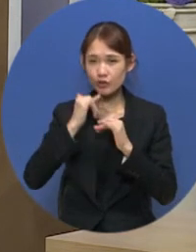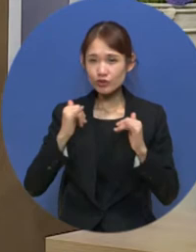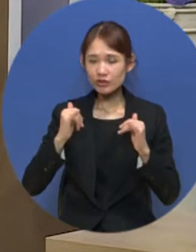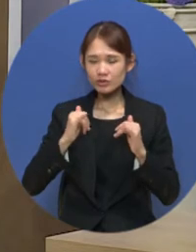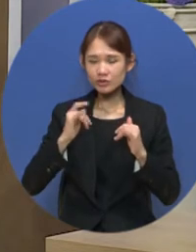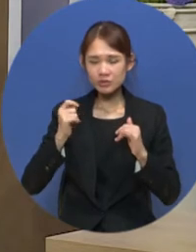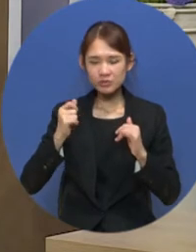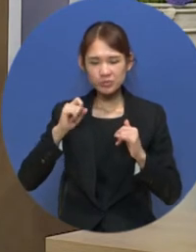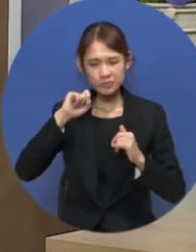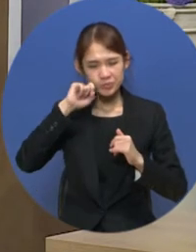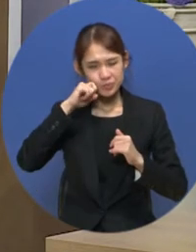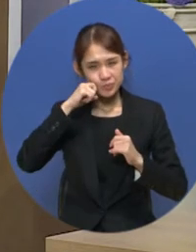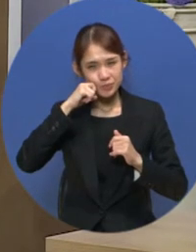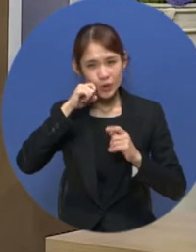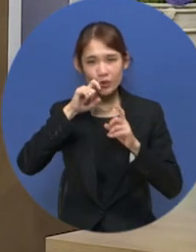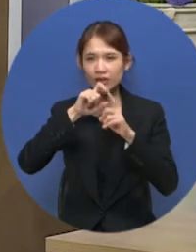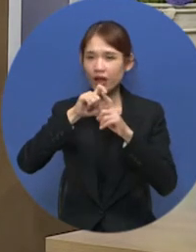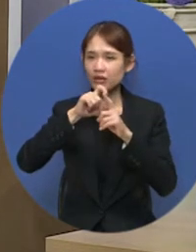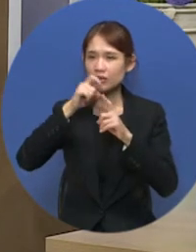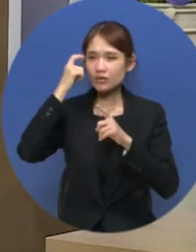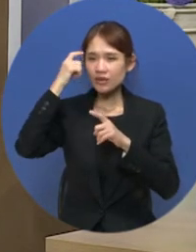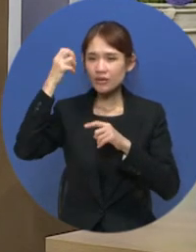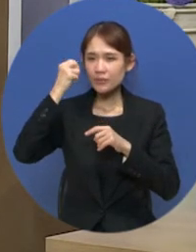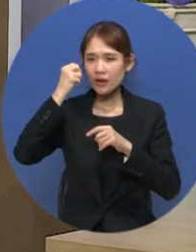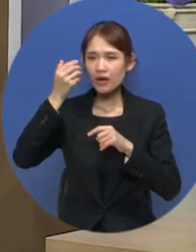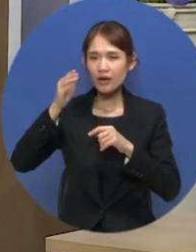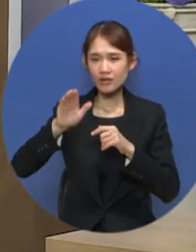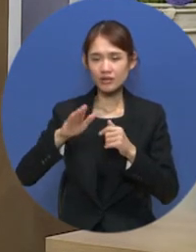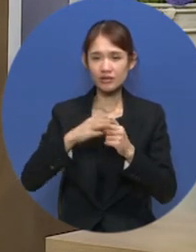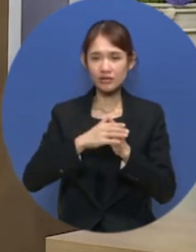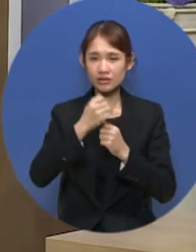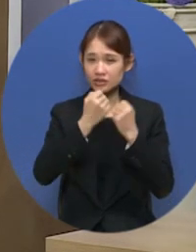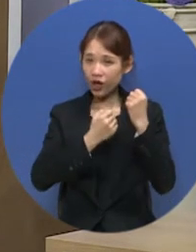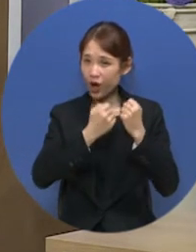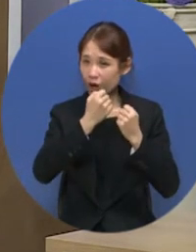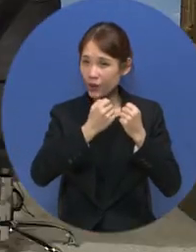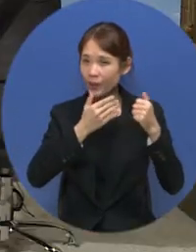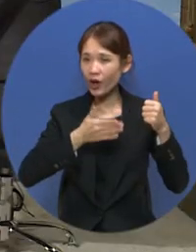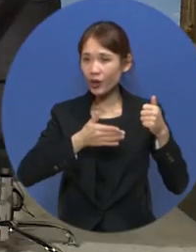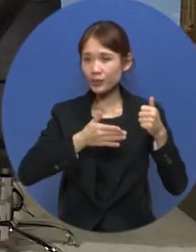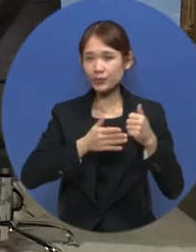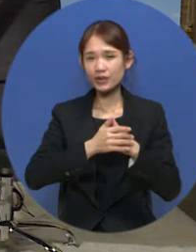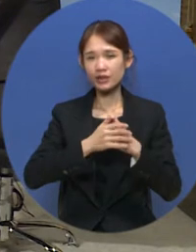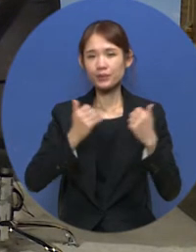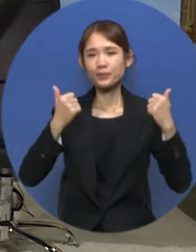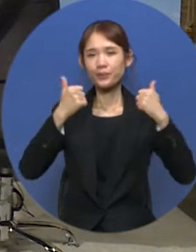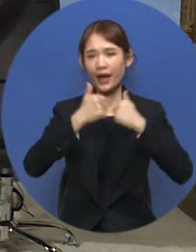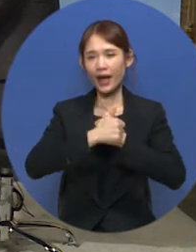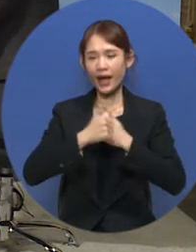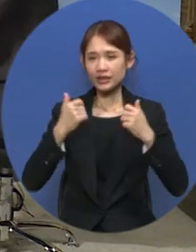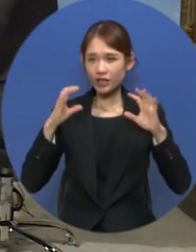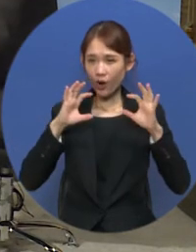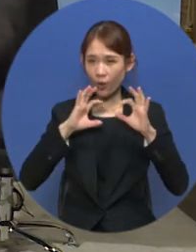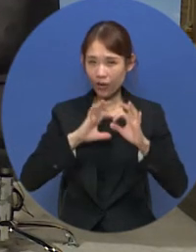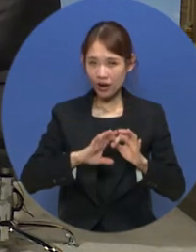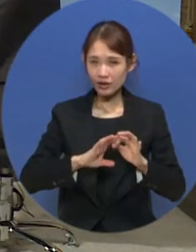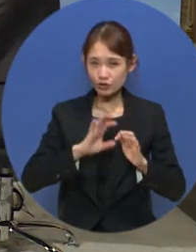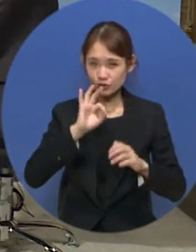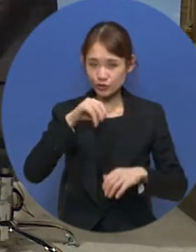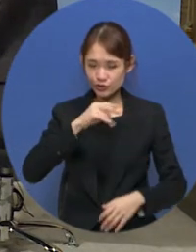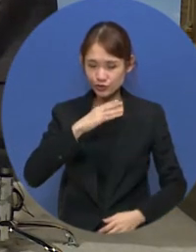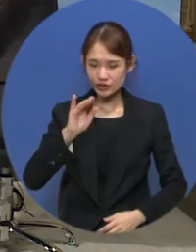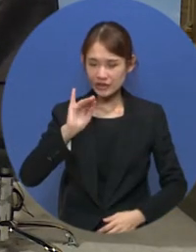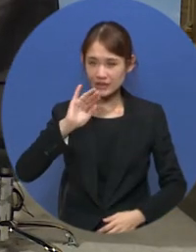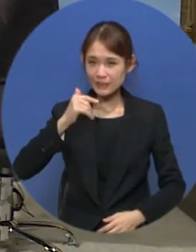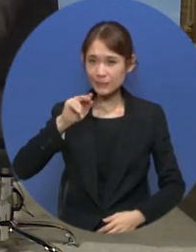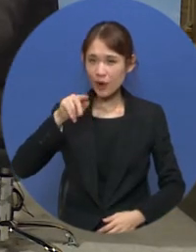다소 어려운 단어처럼 네네. 들리는데 이 부분에 대해서 좀 설명을 해주실 수 있으실까요? 네네. 그래서 그 패션 쪽에서 이제 뭐 유니버설 디자인이란 말은